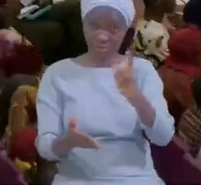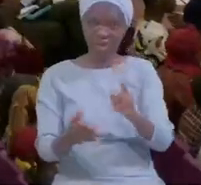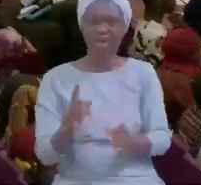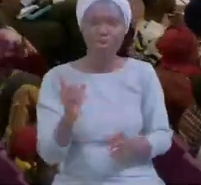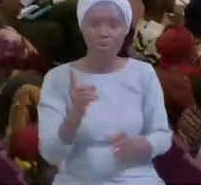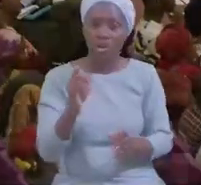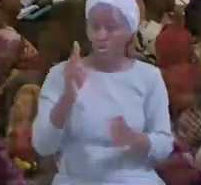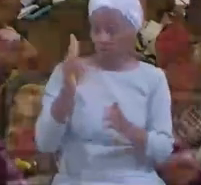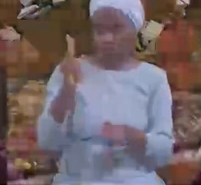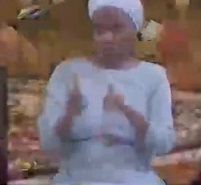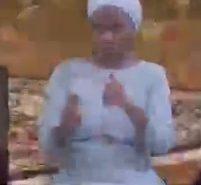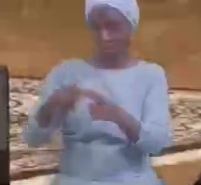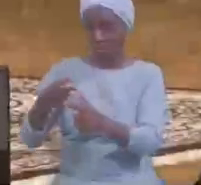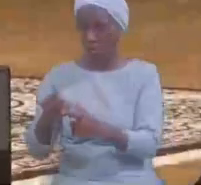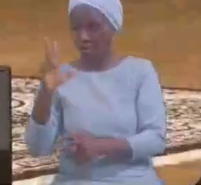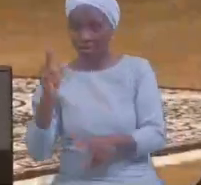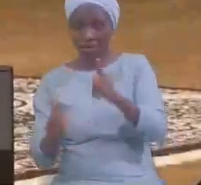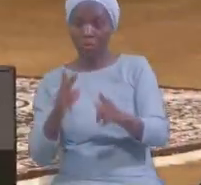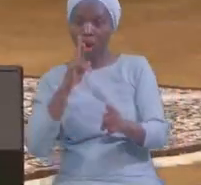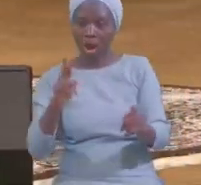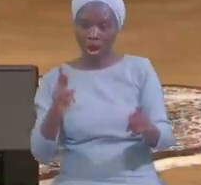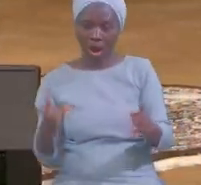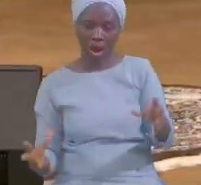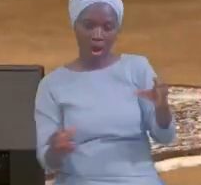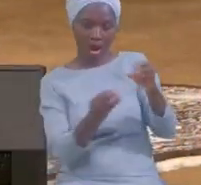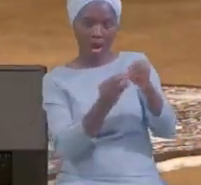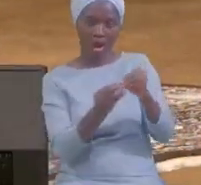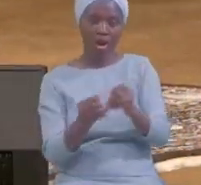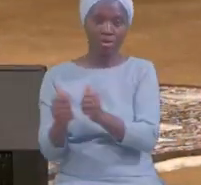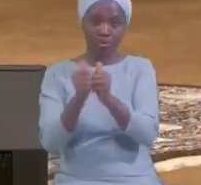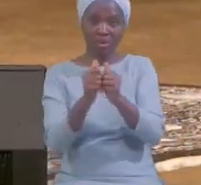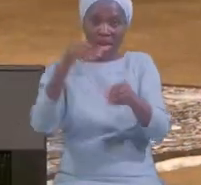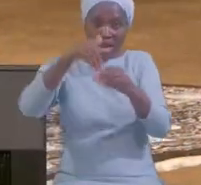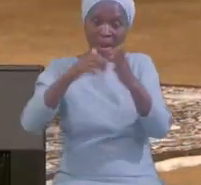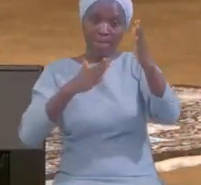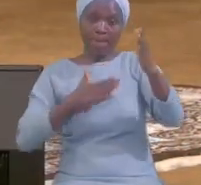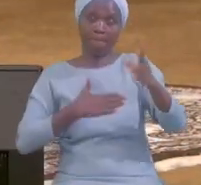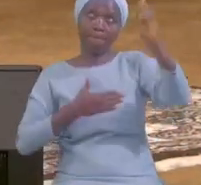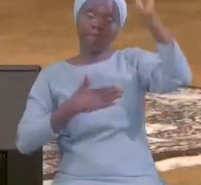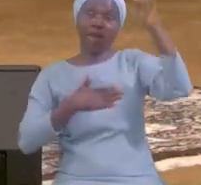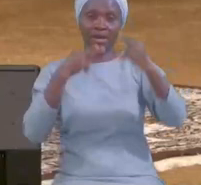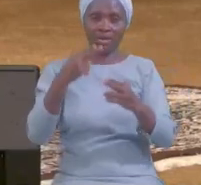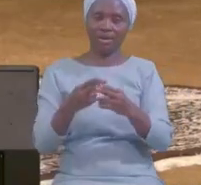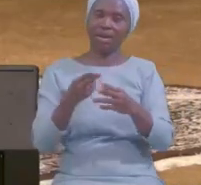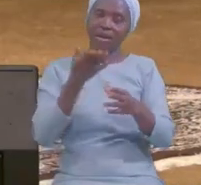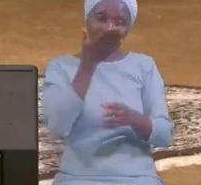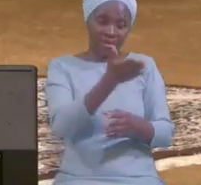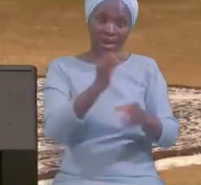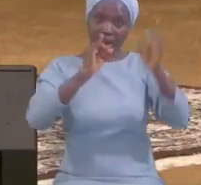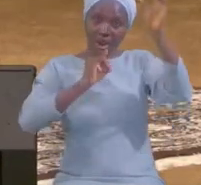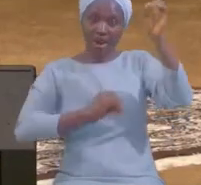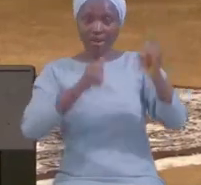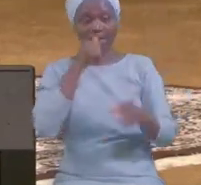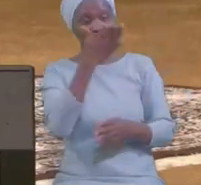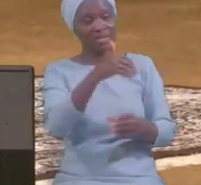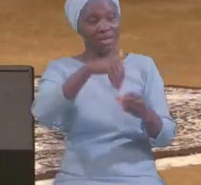en mon nom, je suis là au milieu d'eux. Et parce qu'il est ici, il est